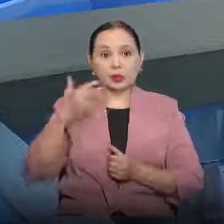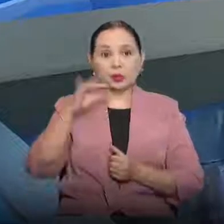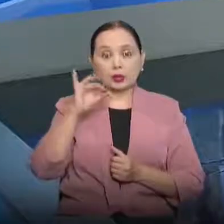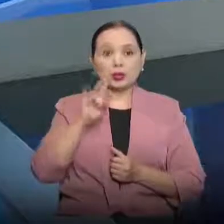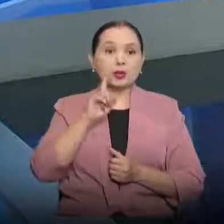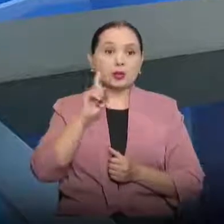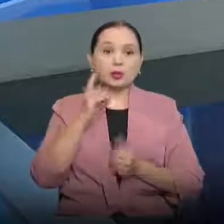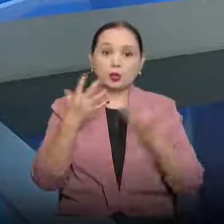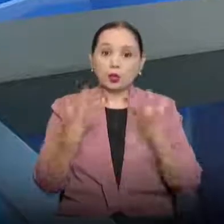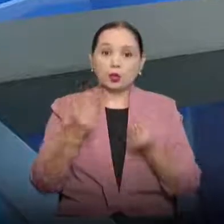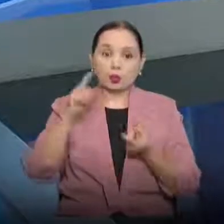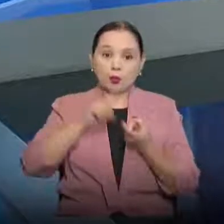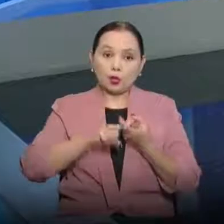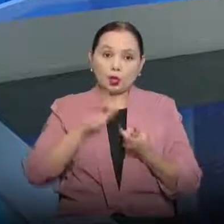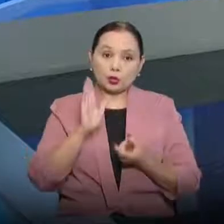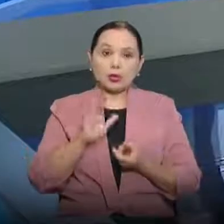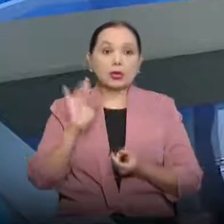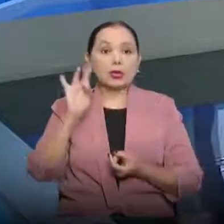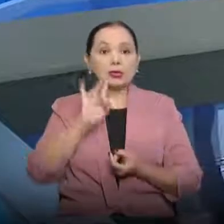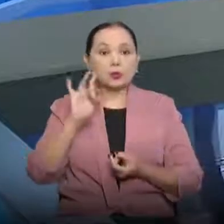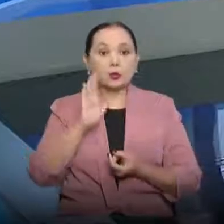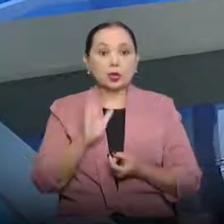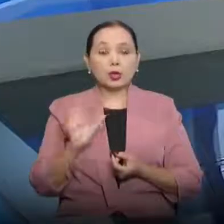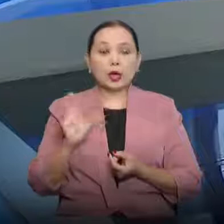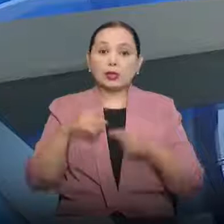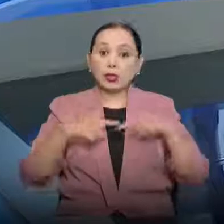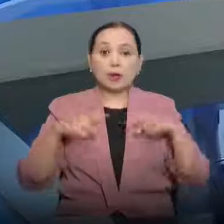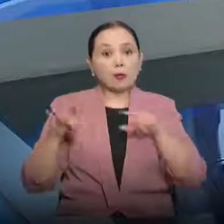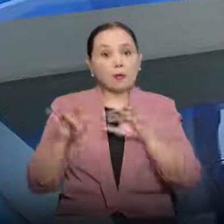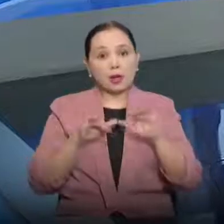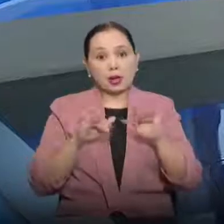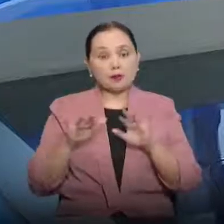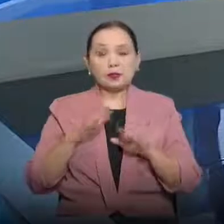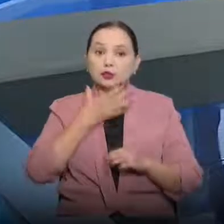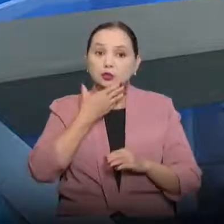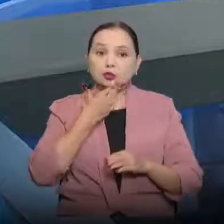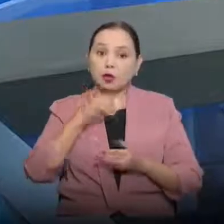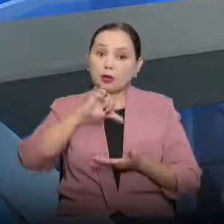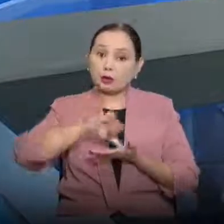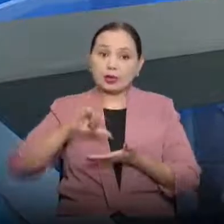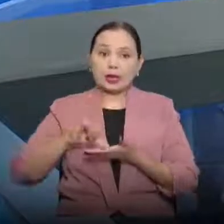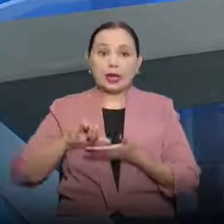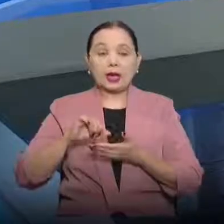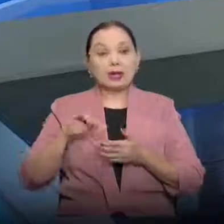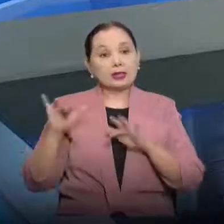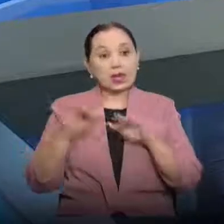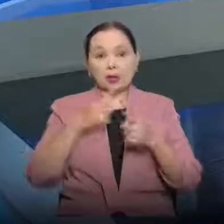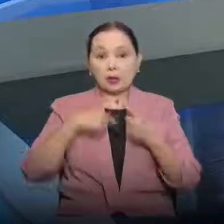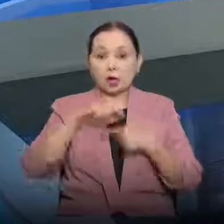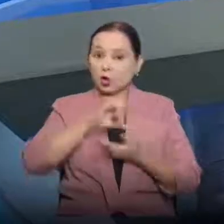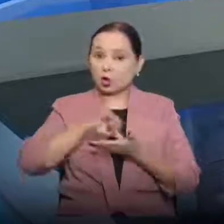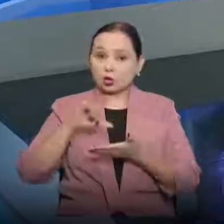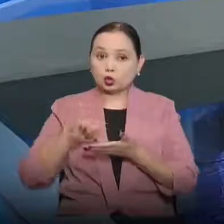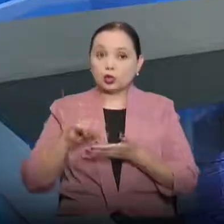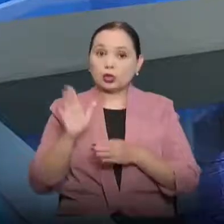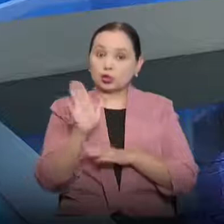30 iyun yoshlar kuni munosabati bilan respublikamiz bo'ylab turli ma'naviy ma'rifiy tadbirlar, shoir va yozuvchilar, taniqli tadbirkorlar ishtirokida